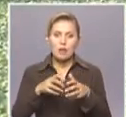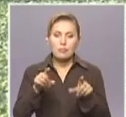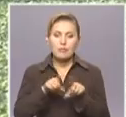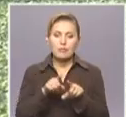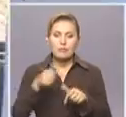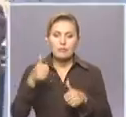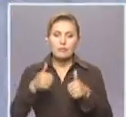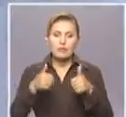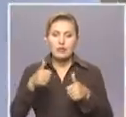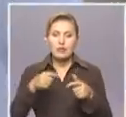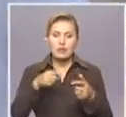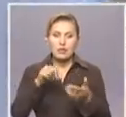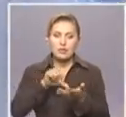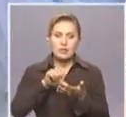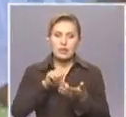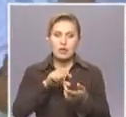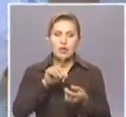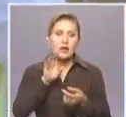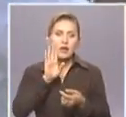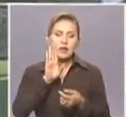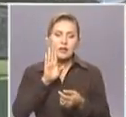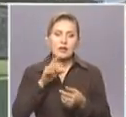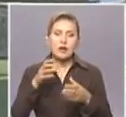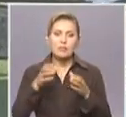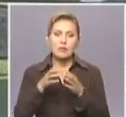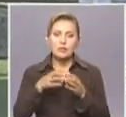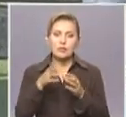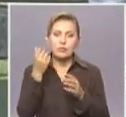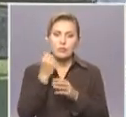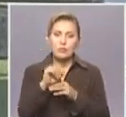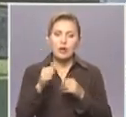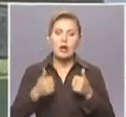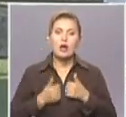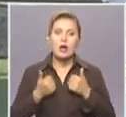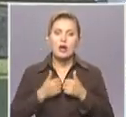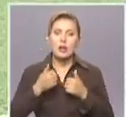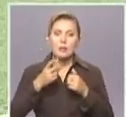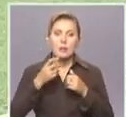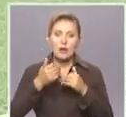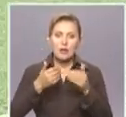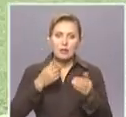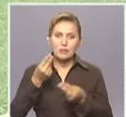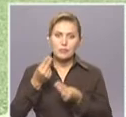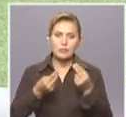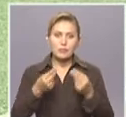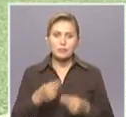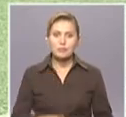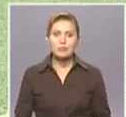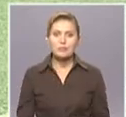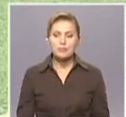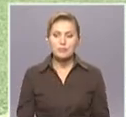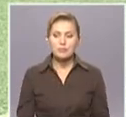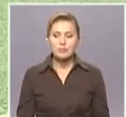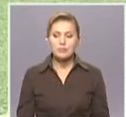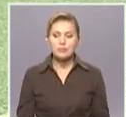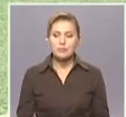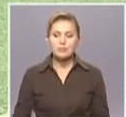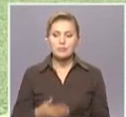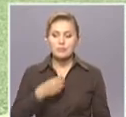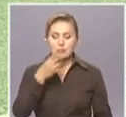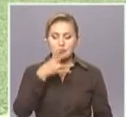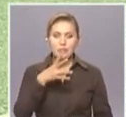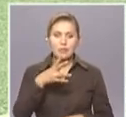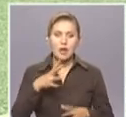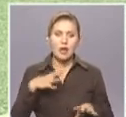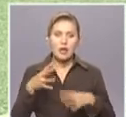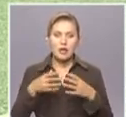финалына дайындалғандай. Әсіресе арулар командасы жеңіске жетеміз деп құлшынды матч алдында. Біз қатты жаттықтық демейміз, осы кеше ғана